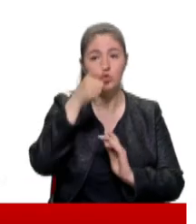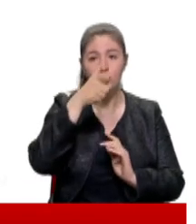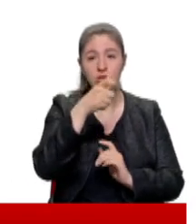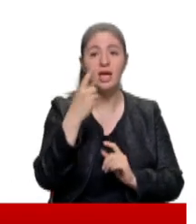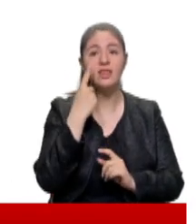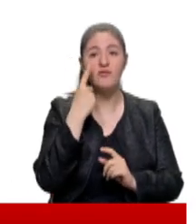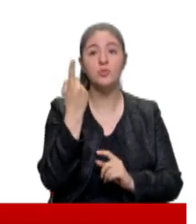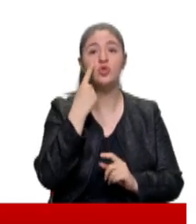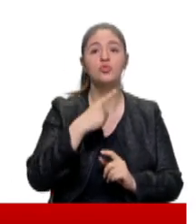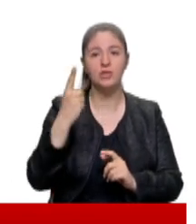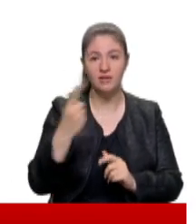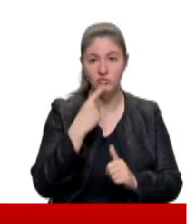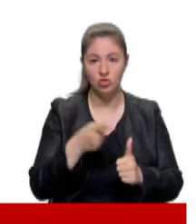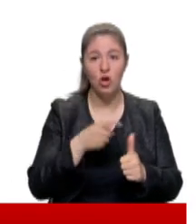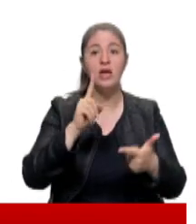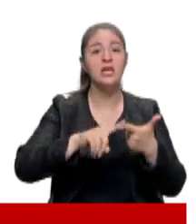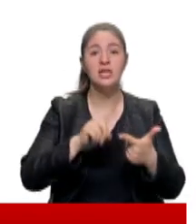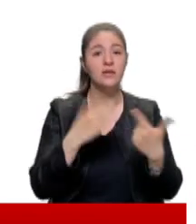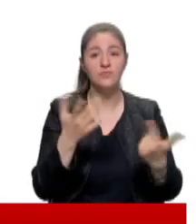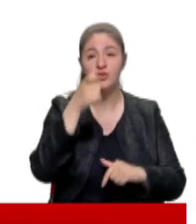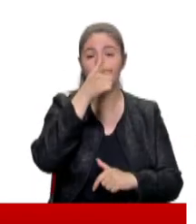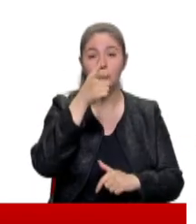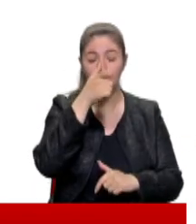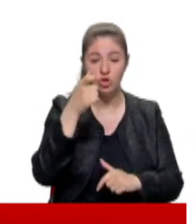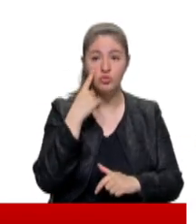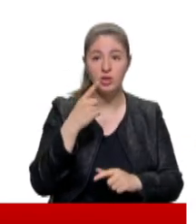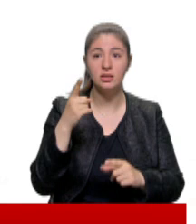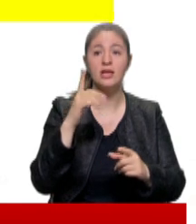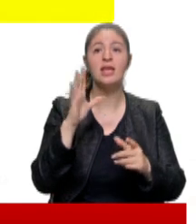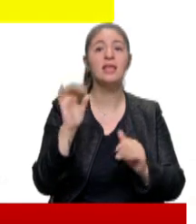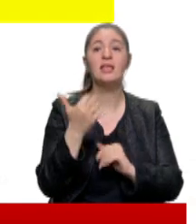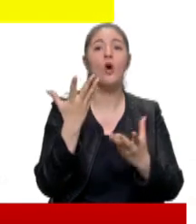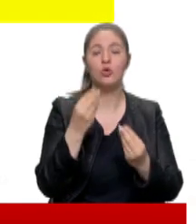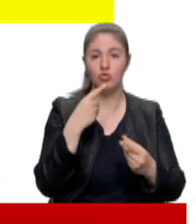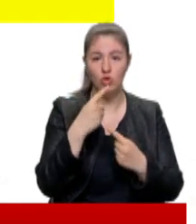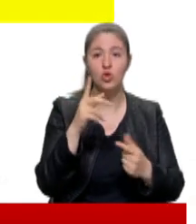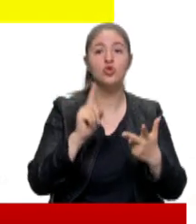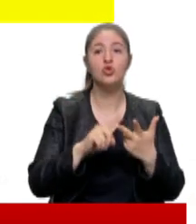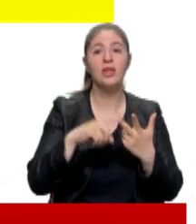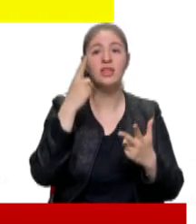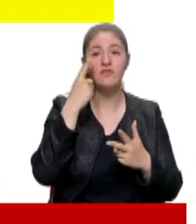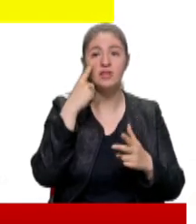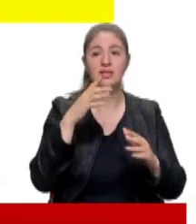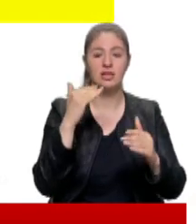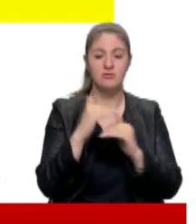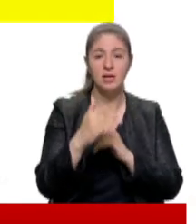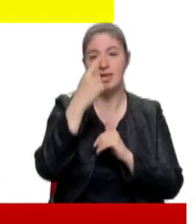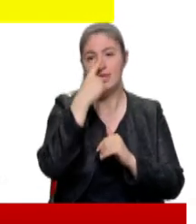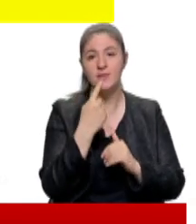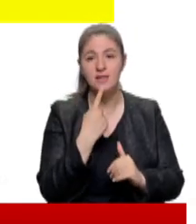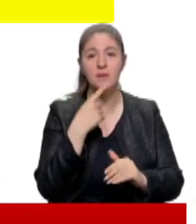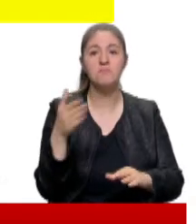Türkiye Devleti bir cumhuriyettir diyor. İkinci madde cumhuriyetin niteliklerini kapsıyor. Üçüncü maddede devletin üniter yapısı, resmi